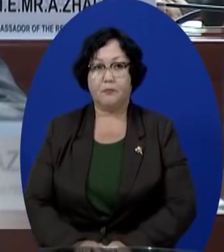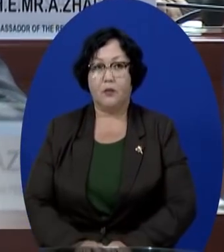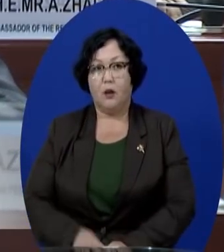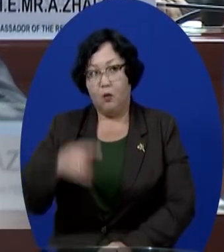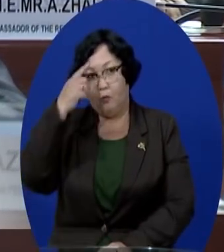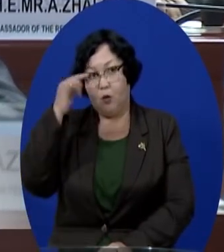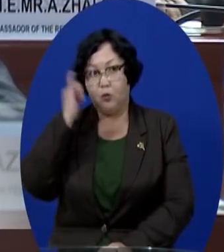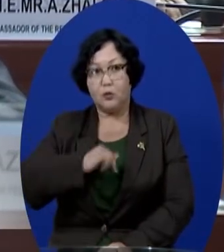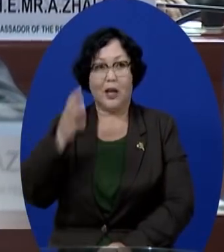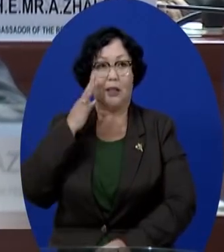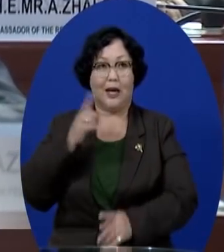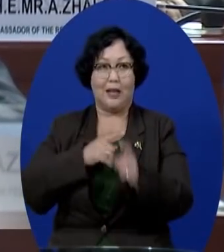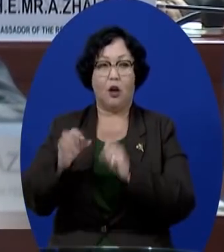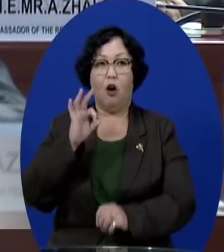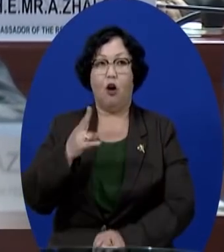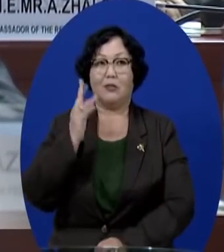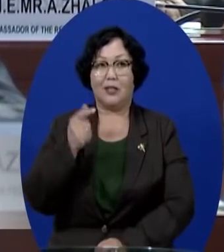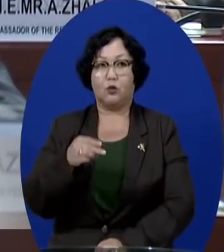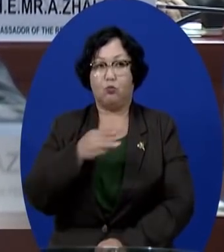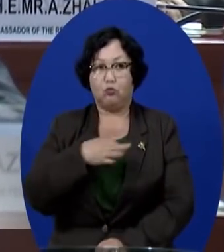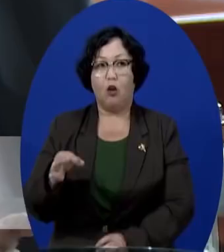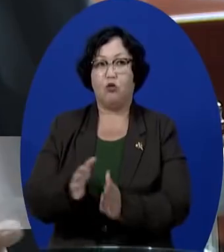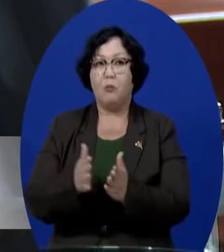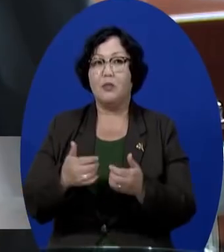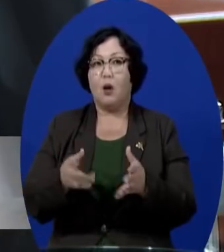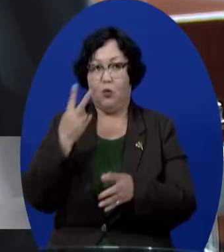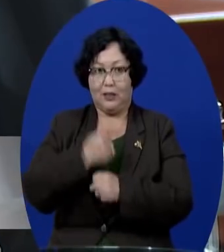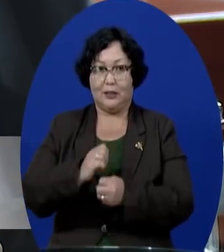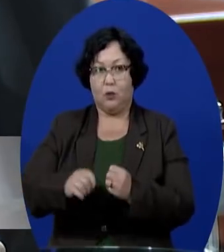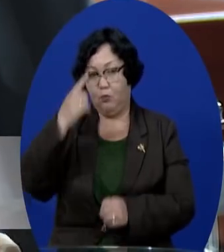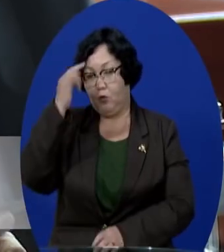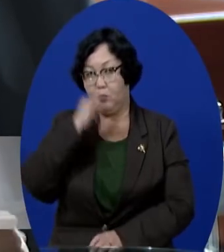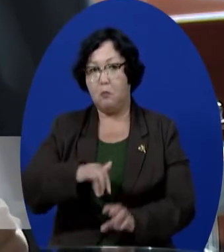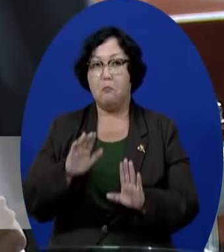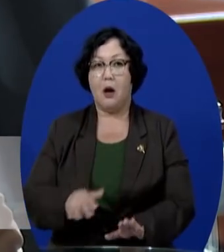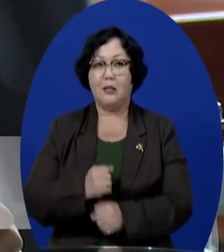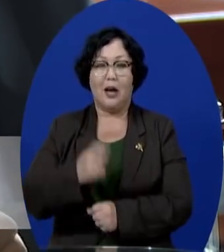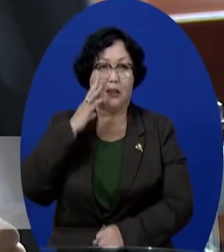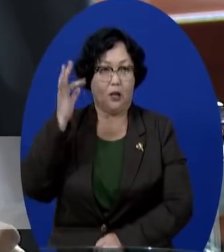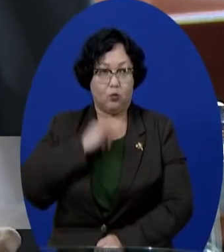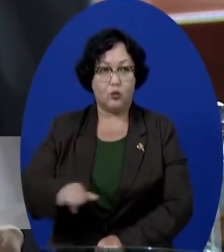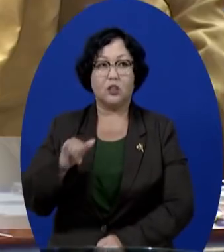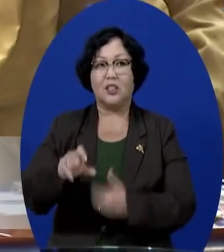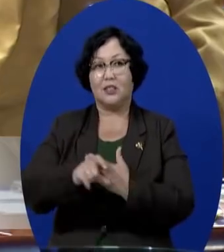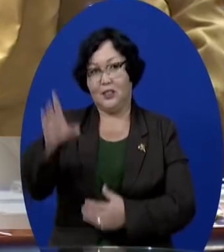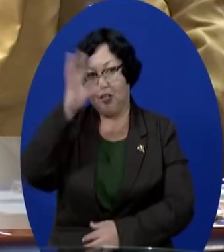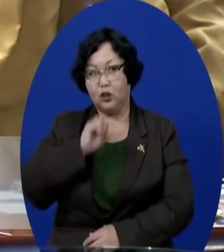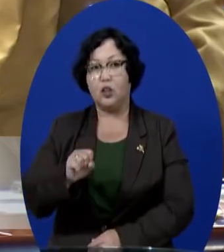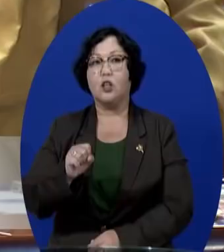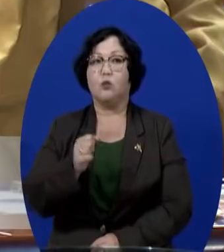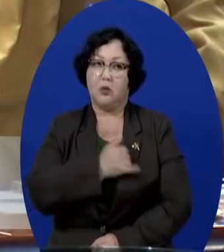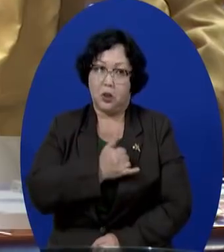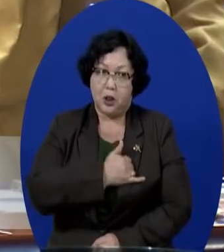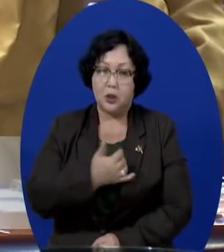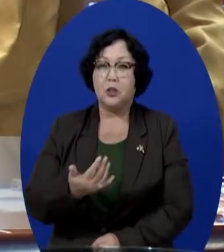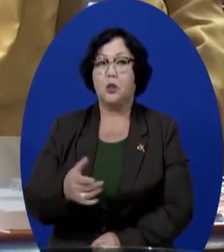Монгол улсын гадаад харилцаа он цагийн төвчөн номын нээлтийн ажиллагаанд Монгол улсад байнга оршин суугаа гадаад улсын дипломат төлөөлөгчийн газрын тэргүүнаар